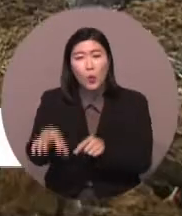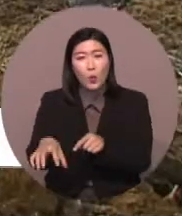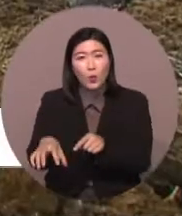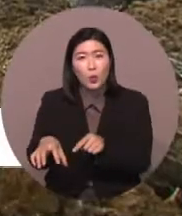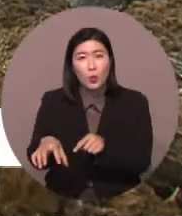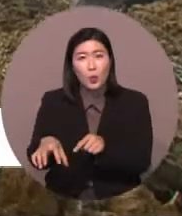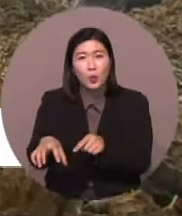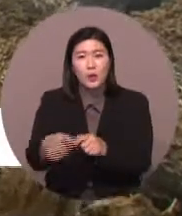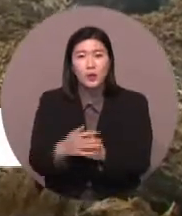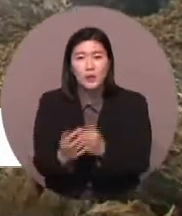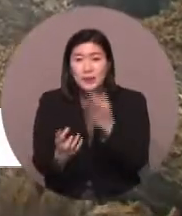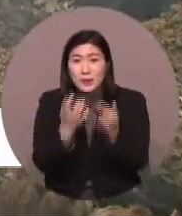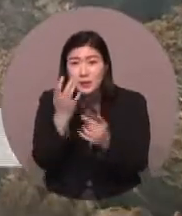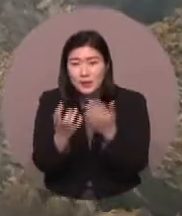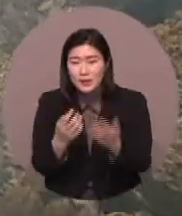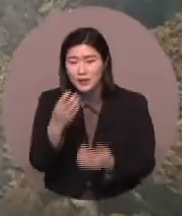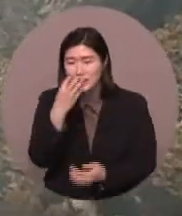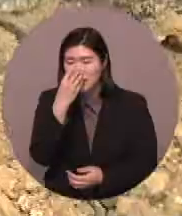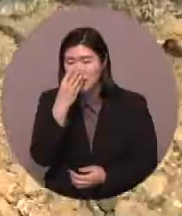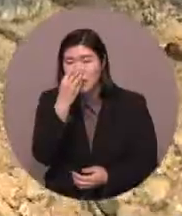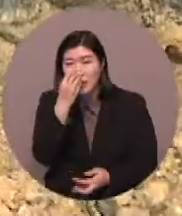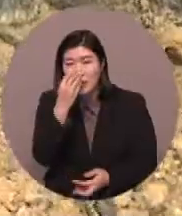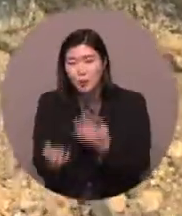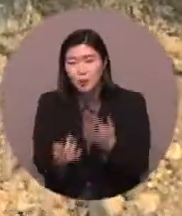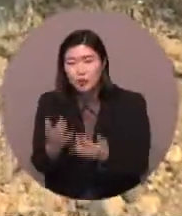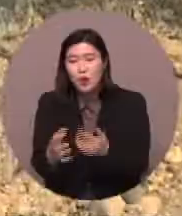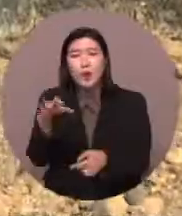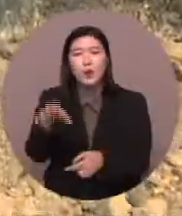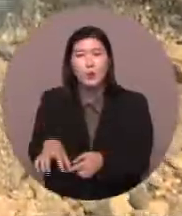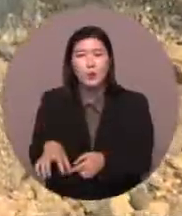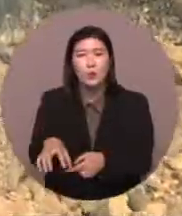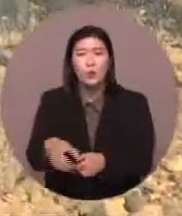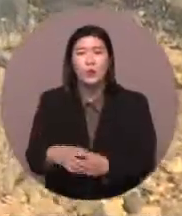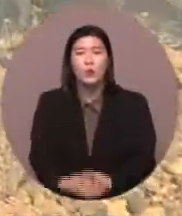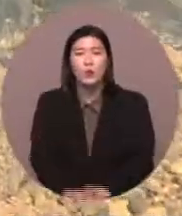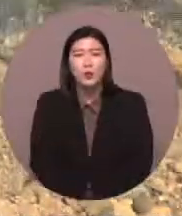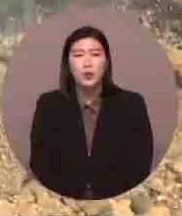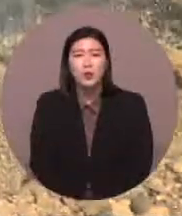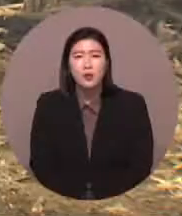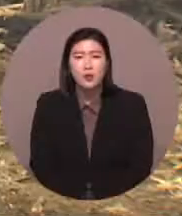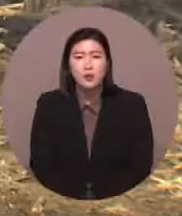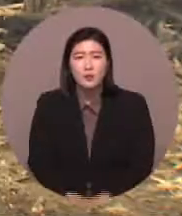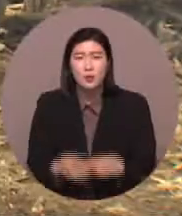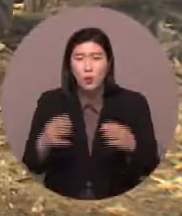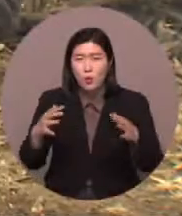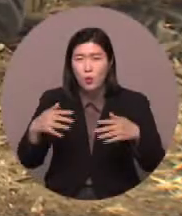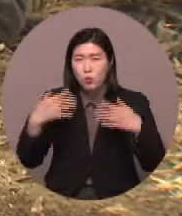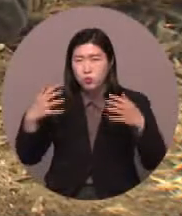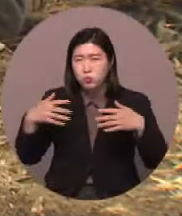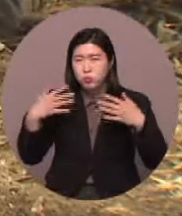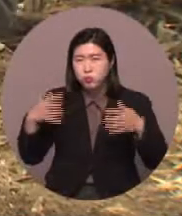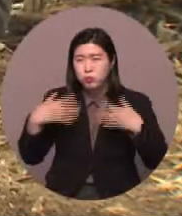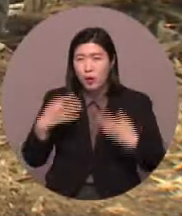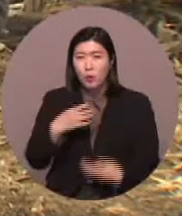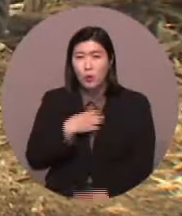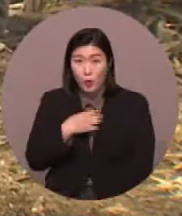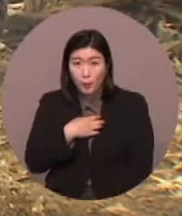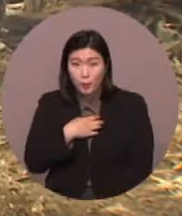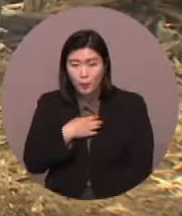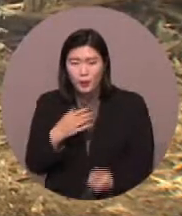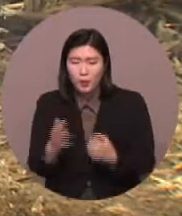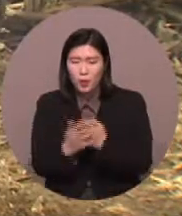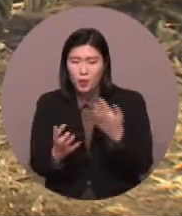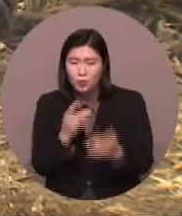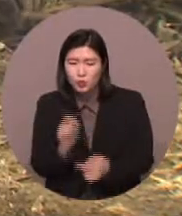들판. 쓰레기를 태우는 현장이 어렵지 않게 포착됩니다. 바람의 방향이 수시로 바뀌는 데다 강한 바람을